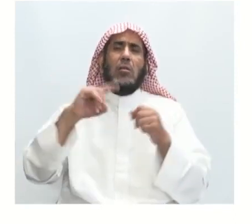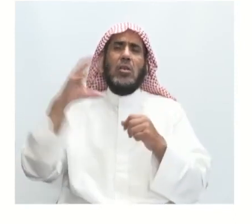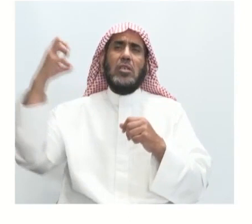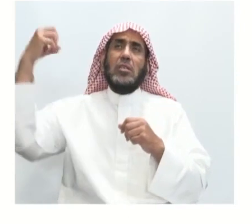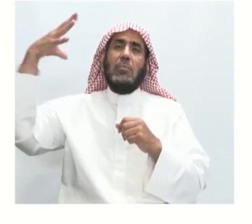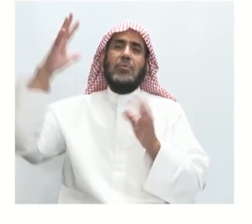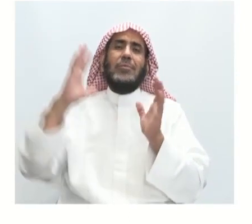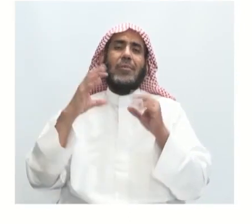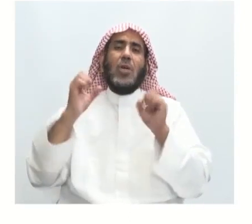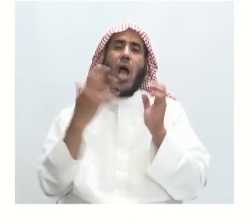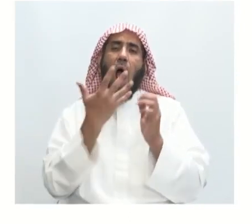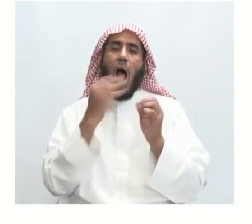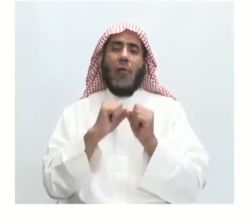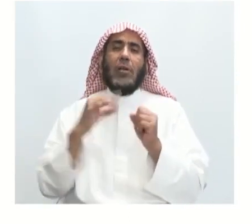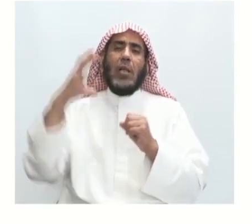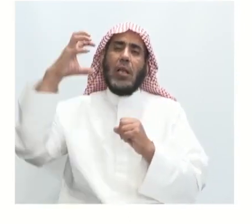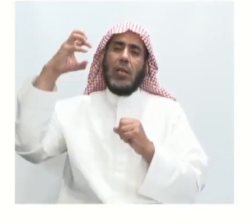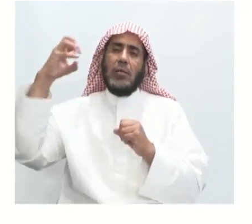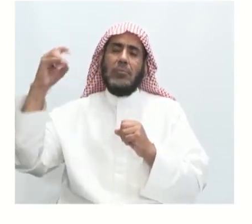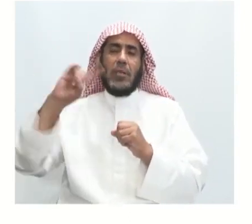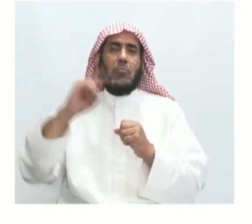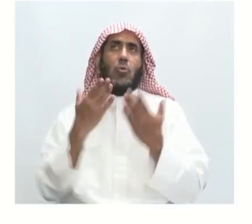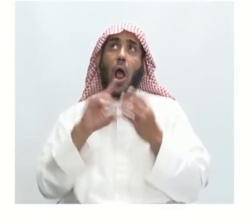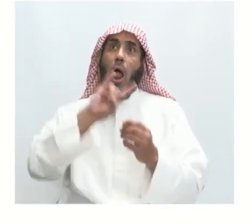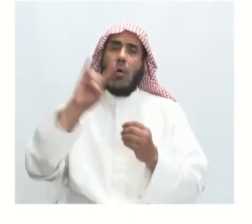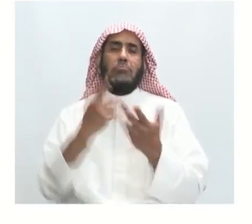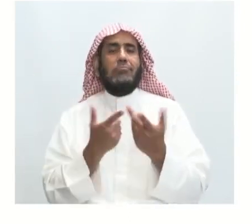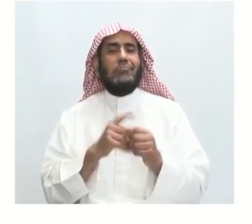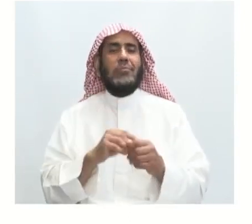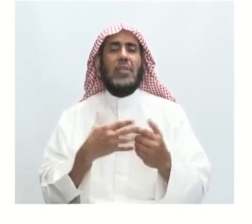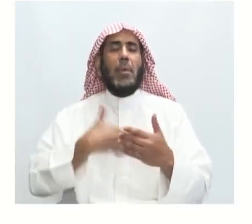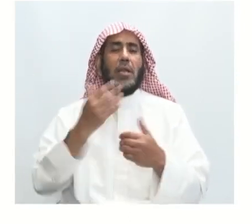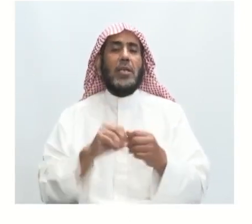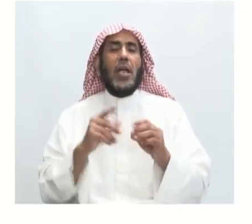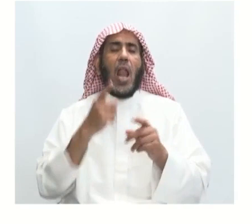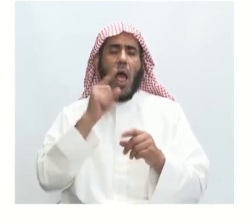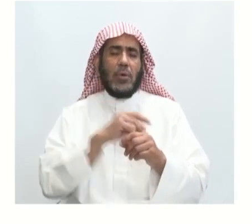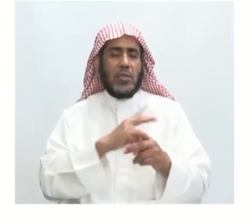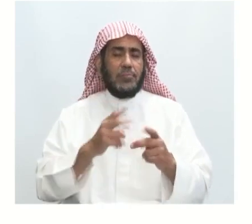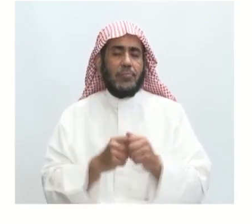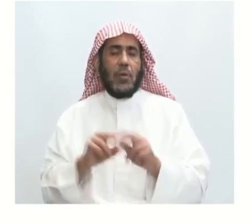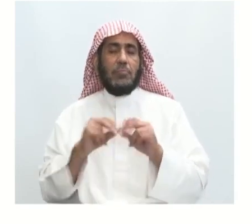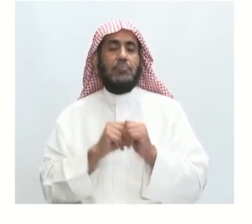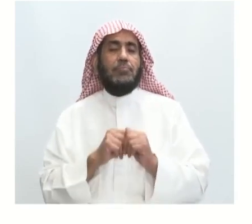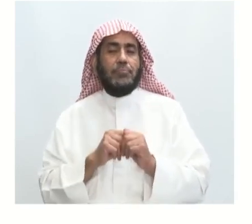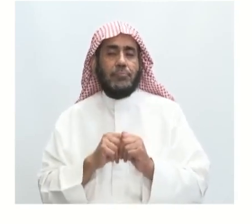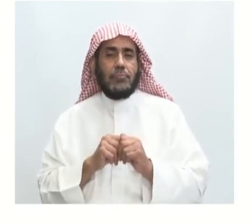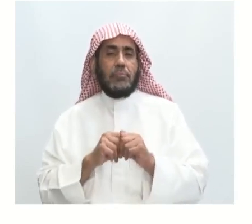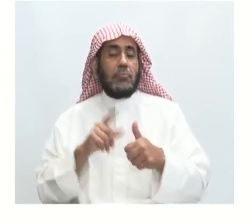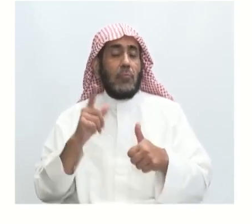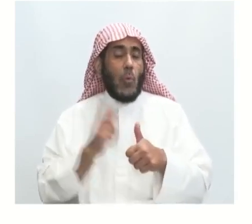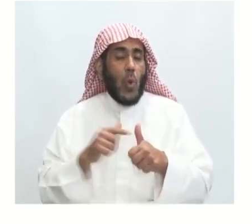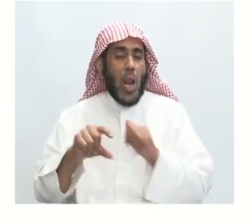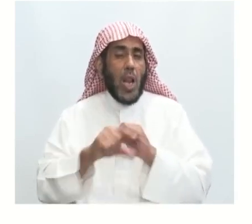بقاء الشمس صيغ الامر للامر صيغ تدل عليه وهي كما يلي اول